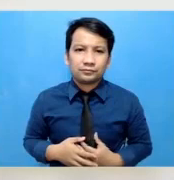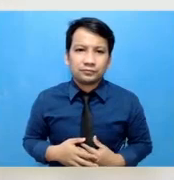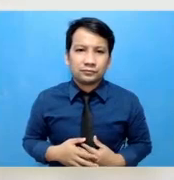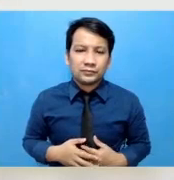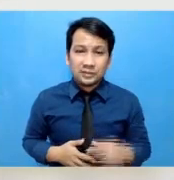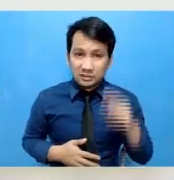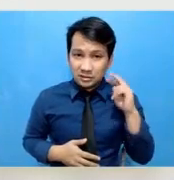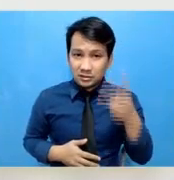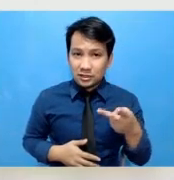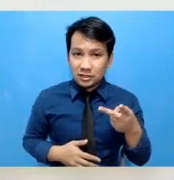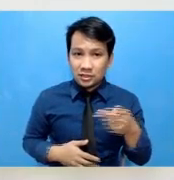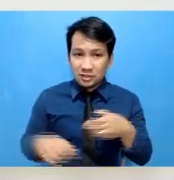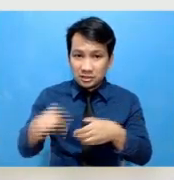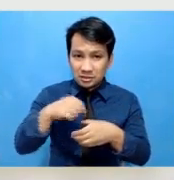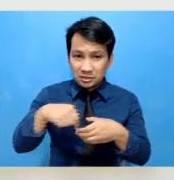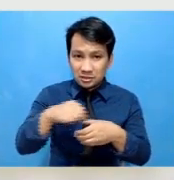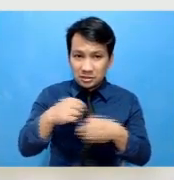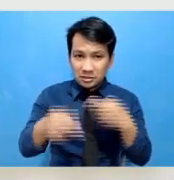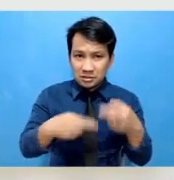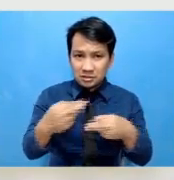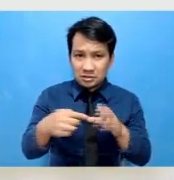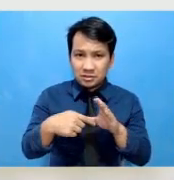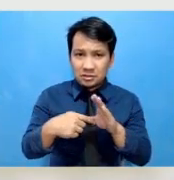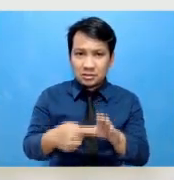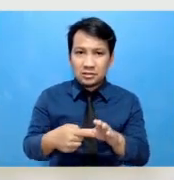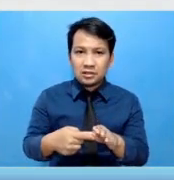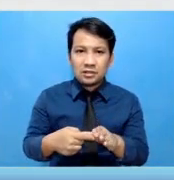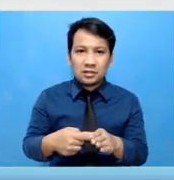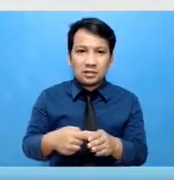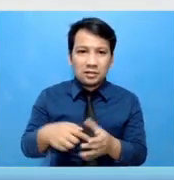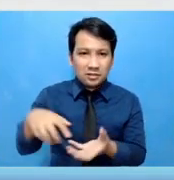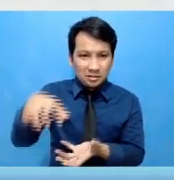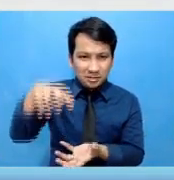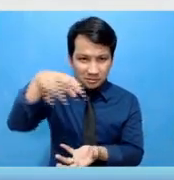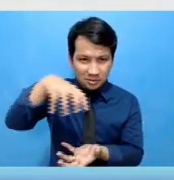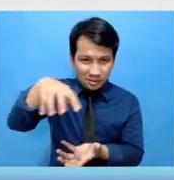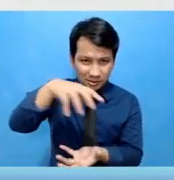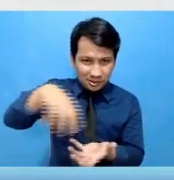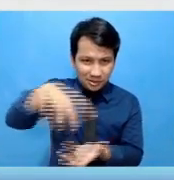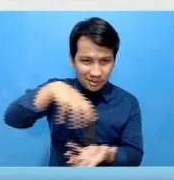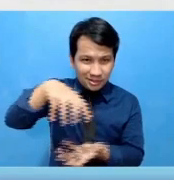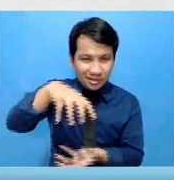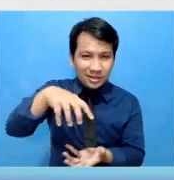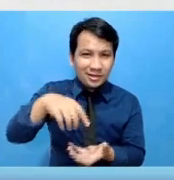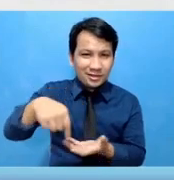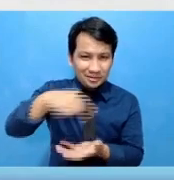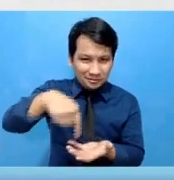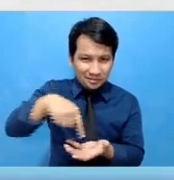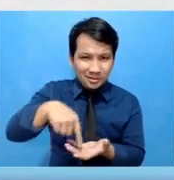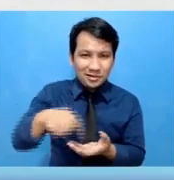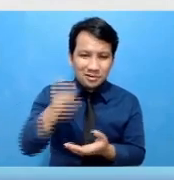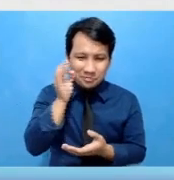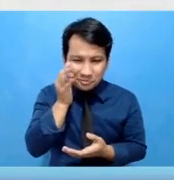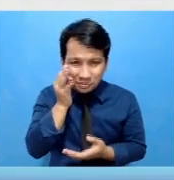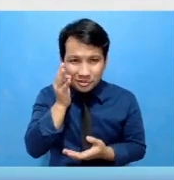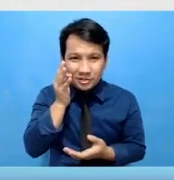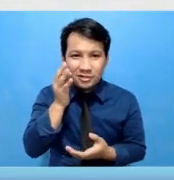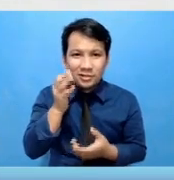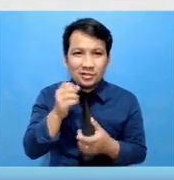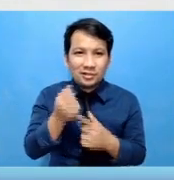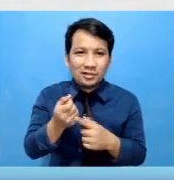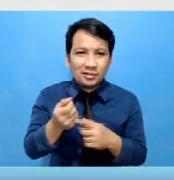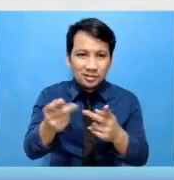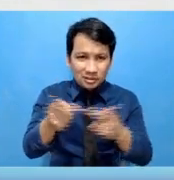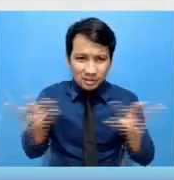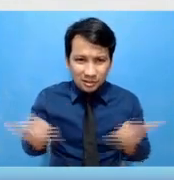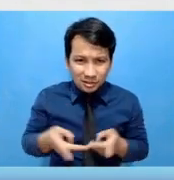ay paparapol ay blender. Shake na lahat. Fruits, vegetable, lahat po. Arang